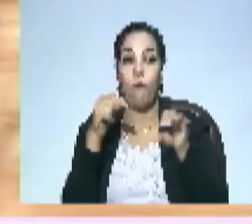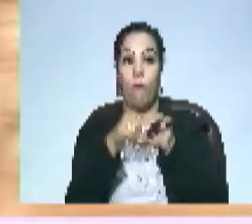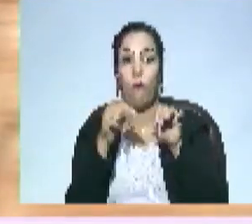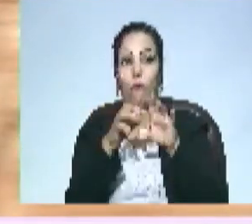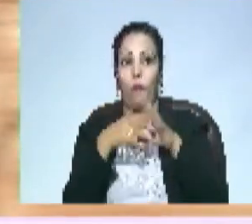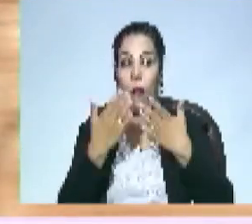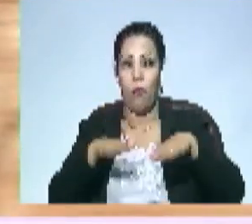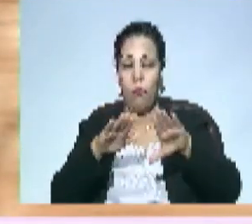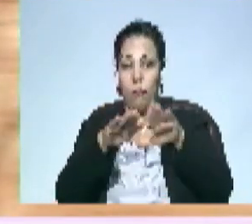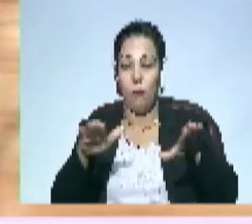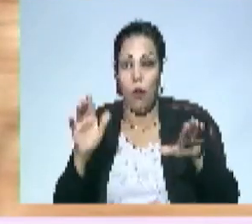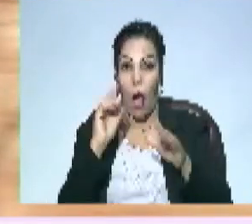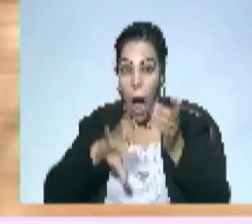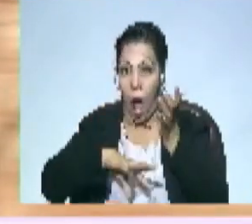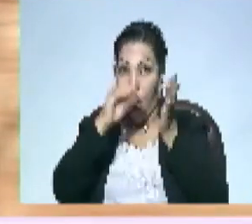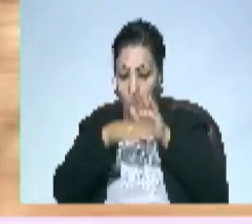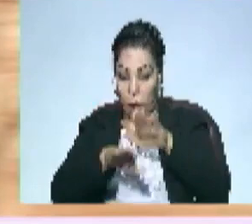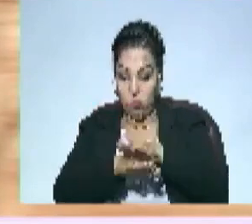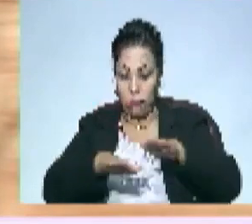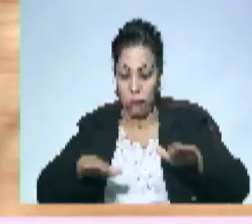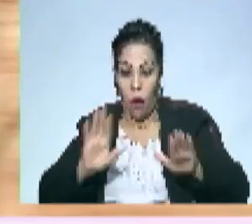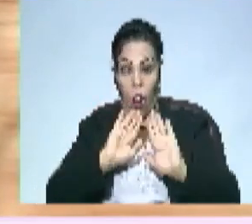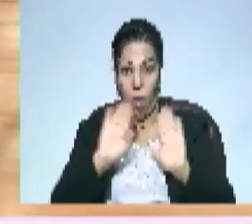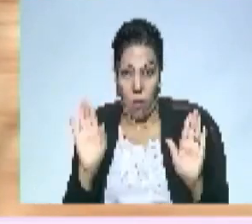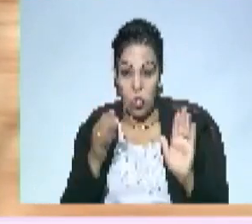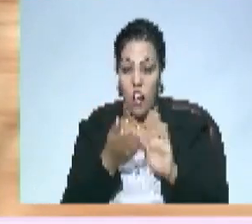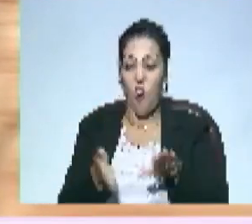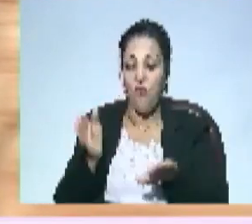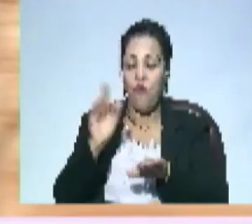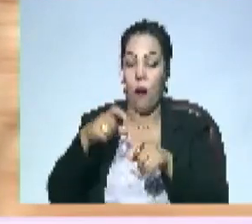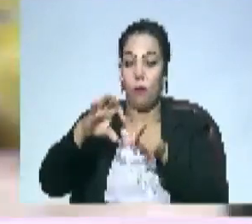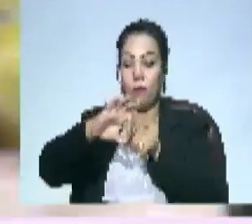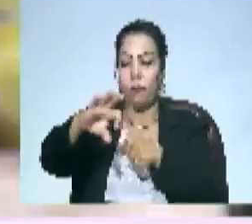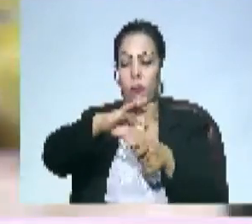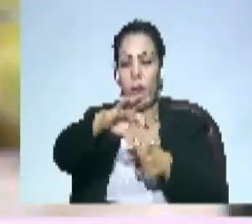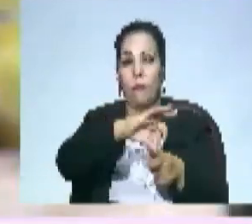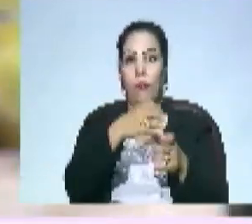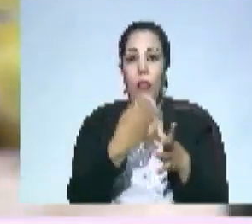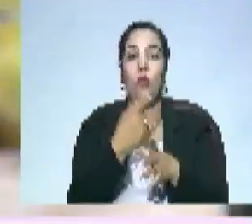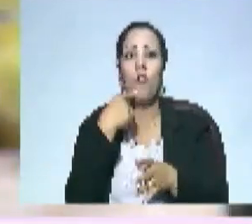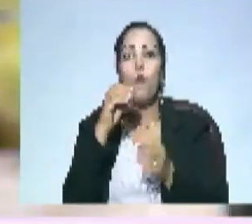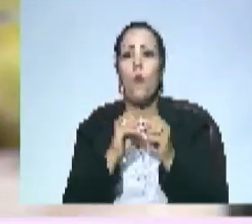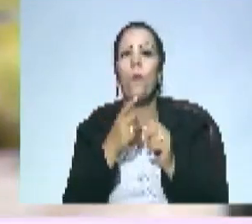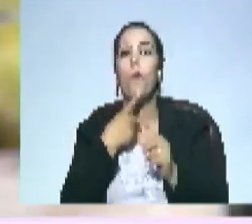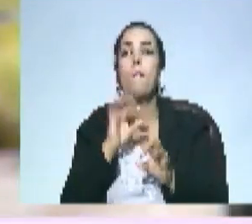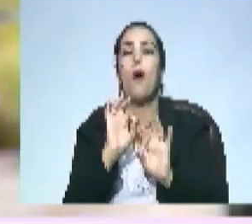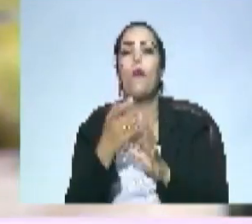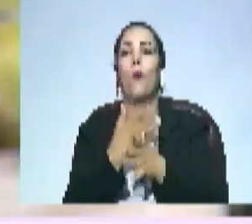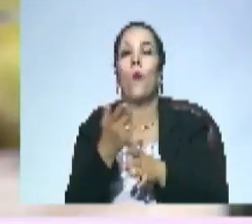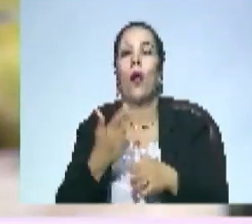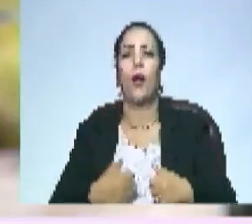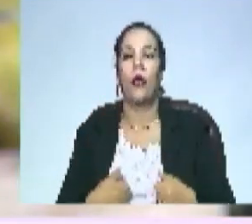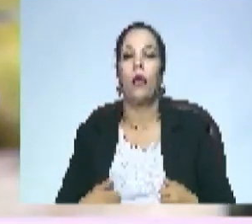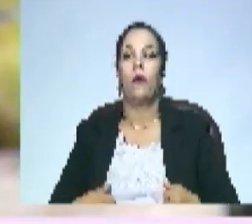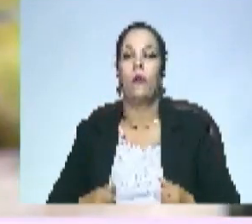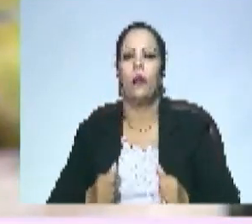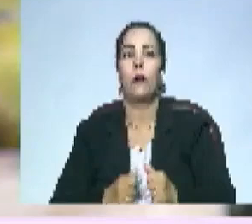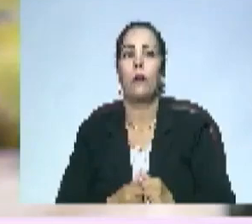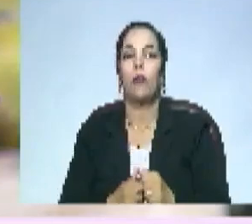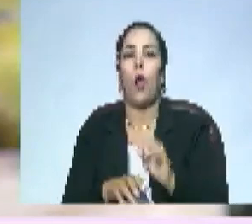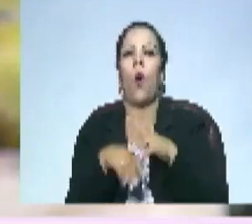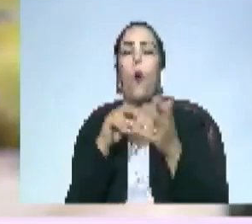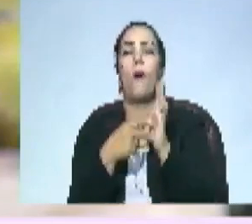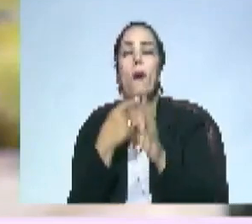جميل كويس ا حاجات صنف من الاصناف اللي انا بحبها جدا